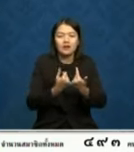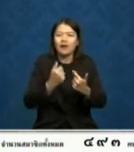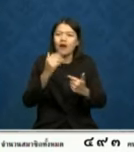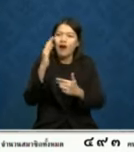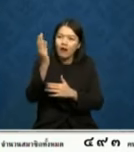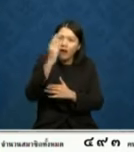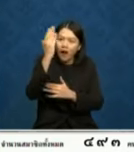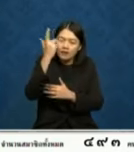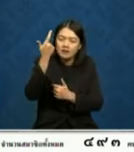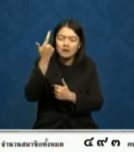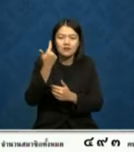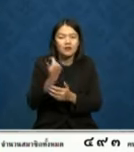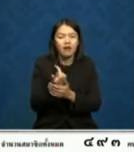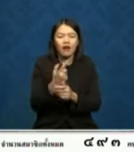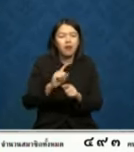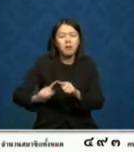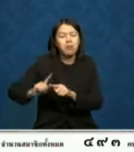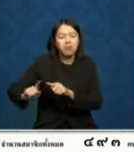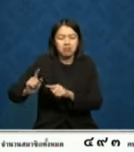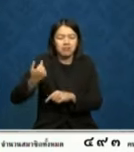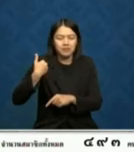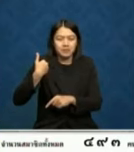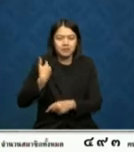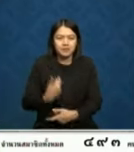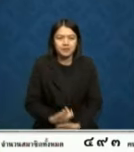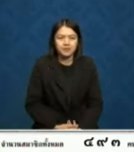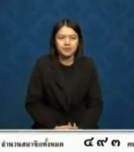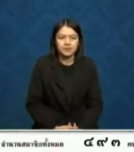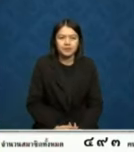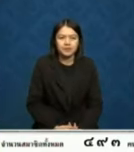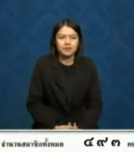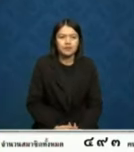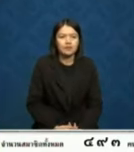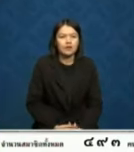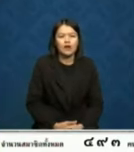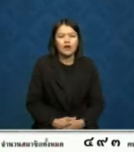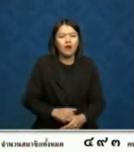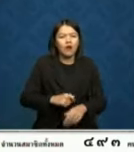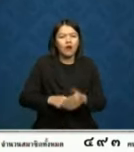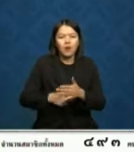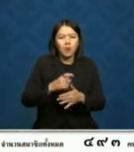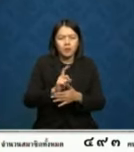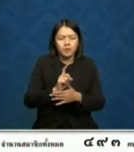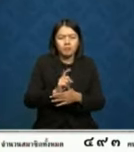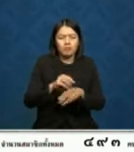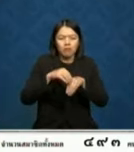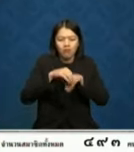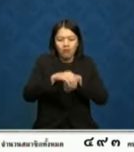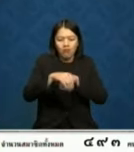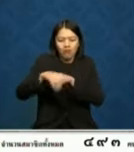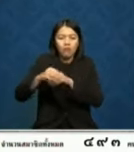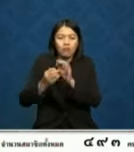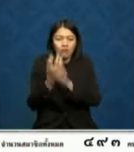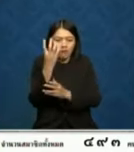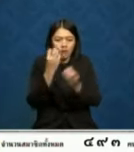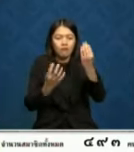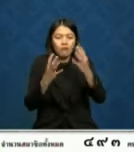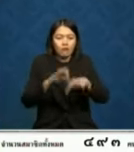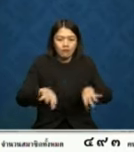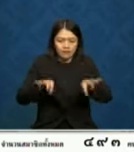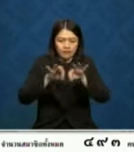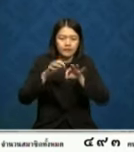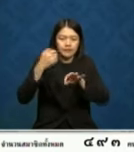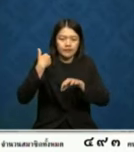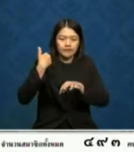เครดิตไม่ว่าหลากหลายเรื่องเลยครับท่านประธานบอกคว่าไม่ว่าเหตุผลไหนเนี่ยผมคิดว่าการปลูกป่าเนี่ยเป็นเรื่องสำคัญนะครับทีนี้ผมคิด